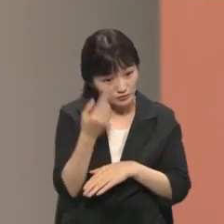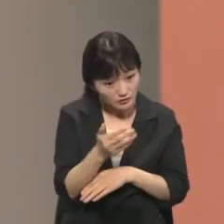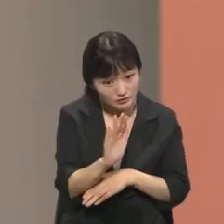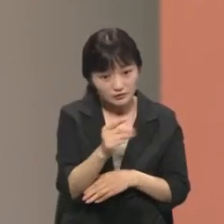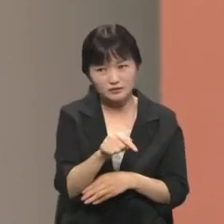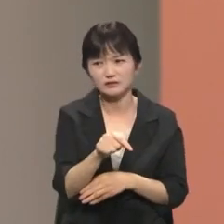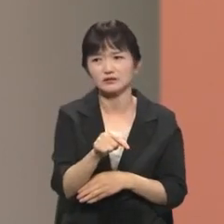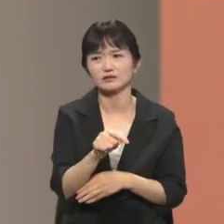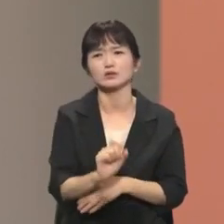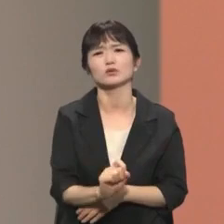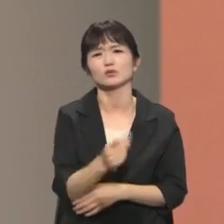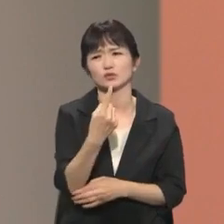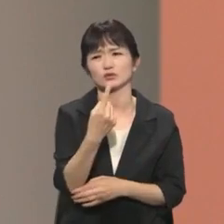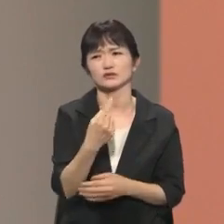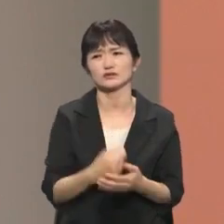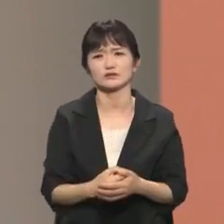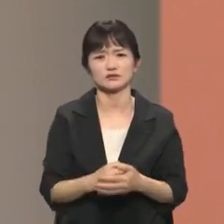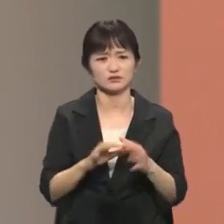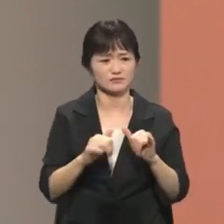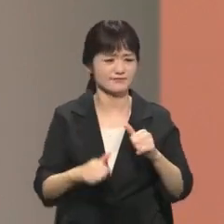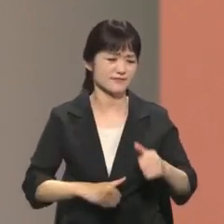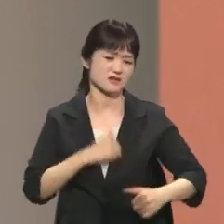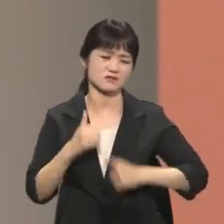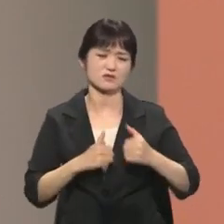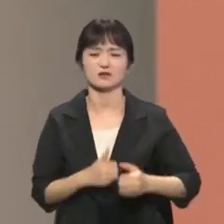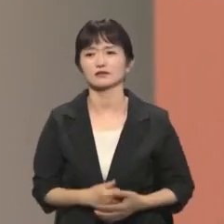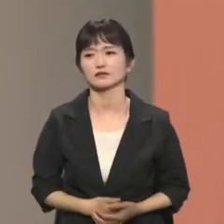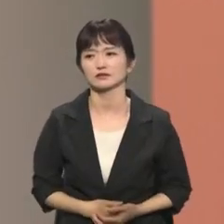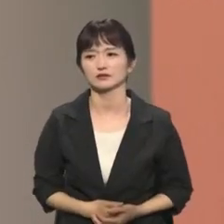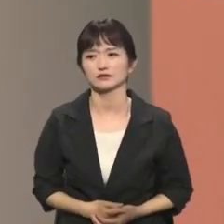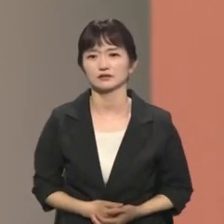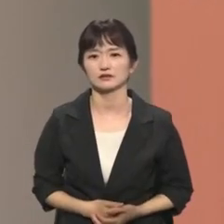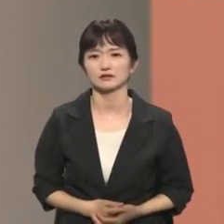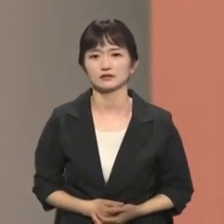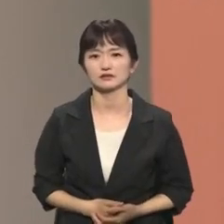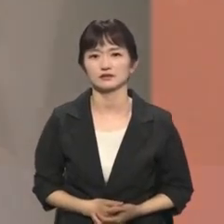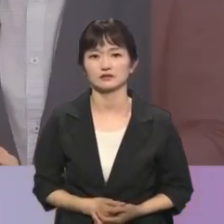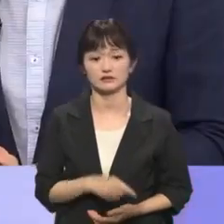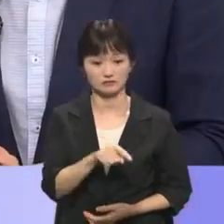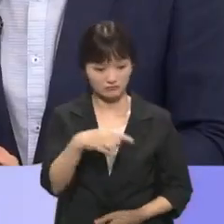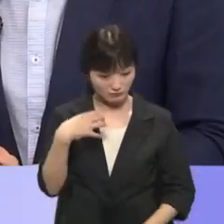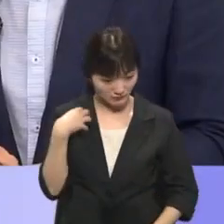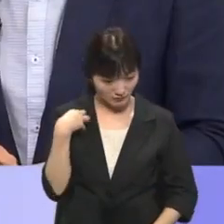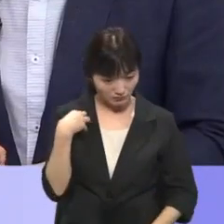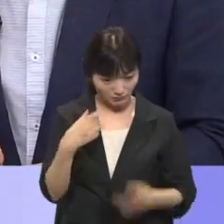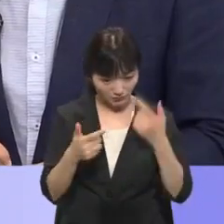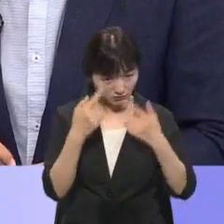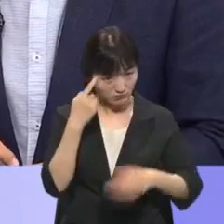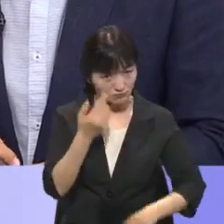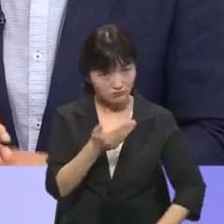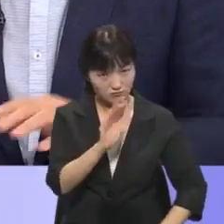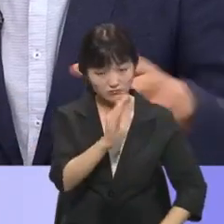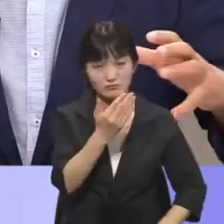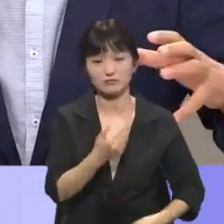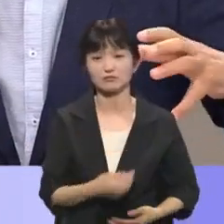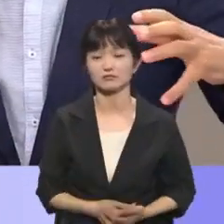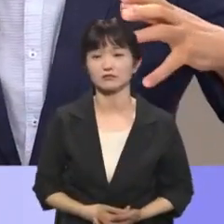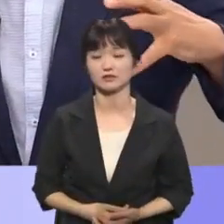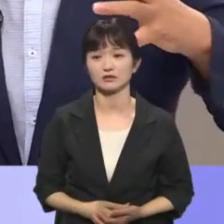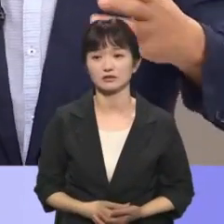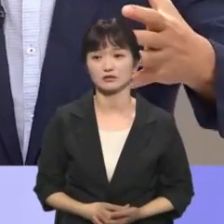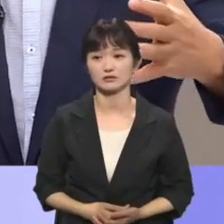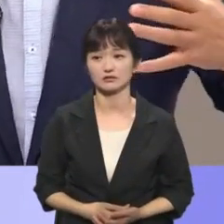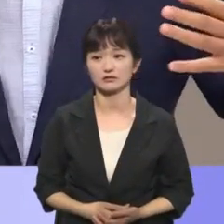더 분노하신 거 아닌가 그렇게 작은 대회인데 왜 이거밖에 못 했느냐 이제 거기에 대한 책임은 분명히 따져 물어야 되겠지만 어쨌든 이것이